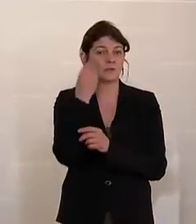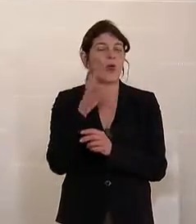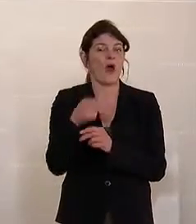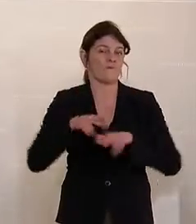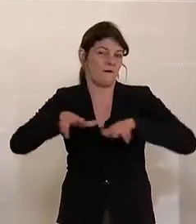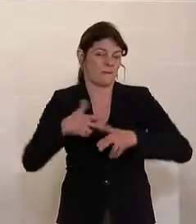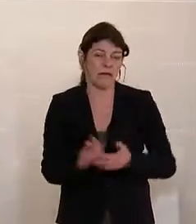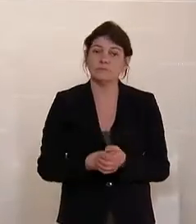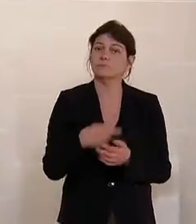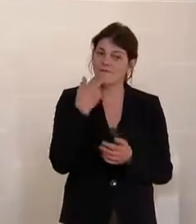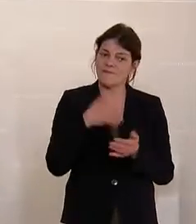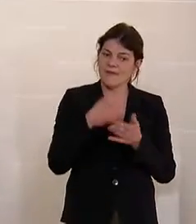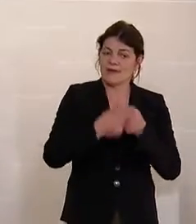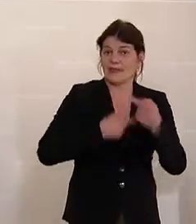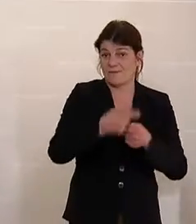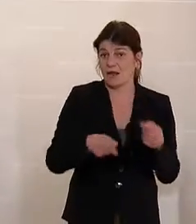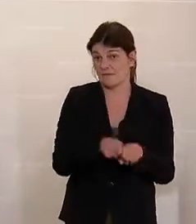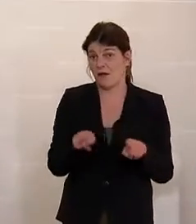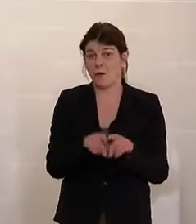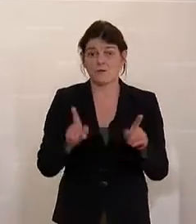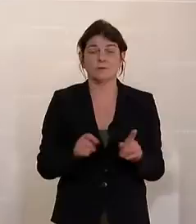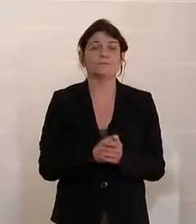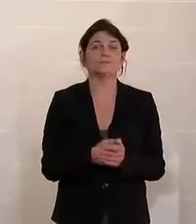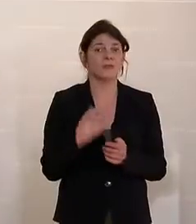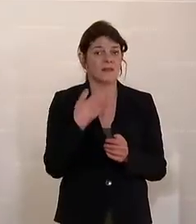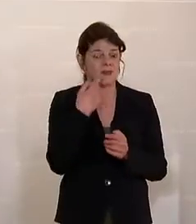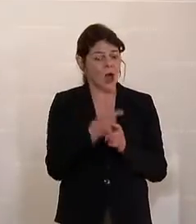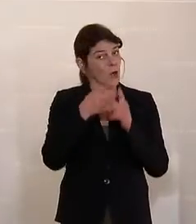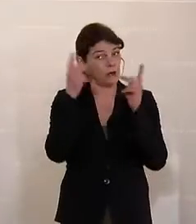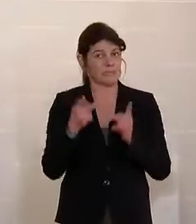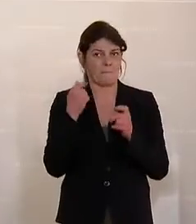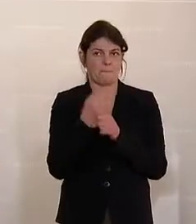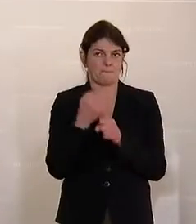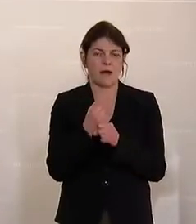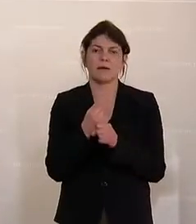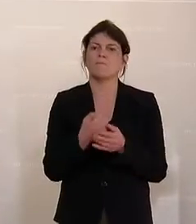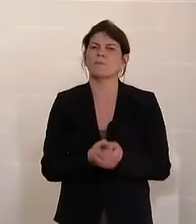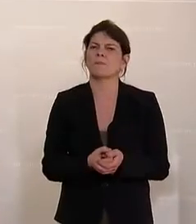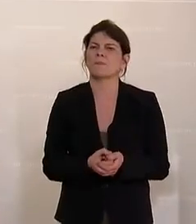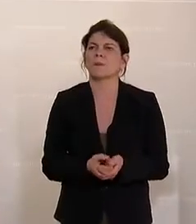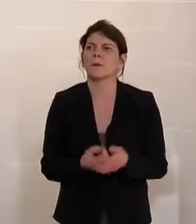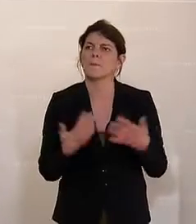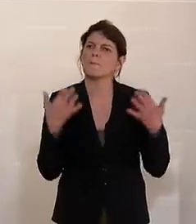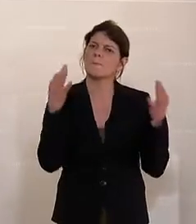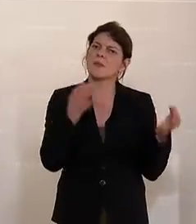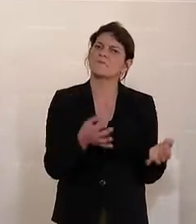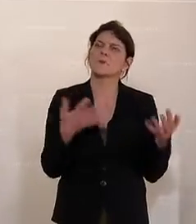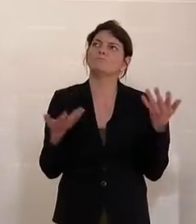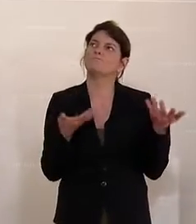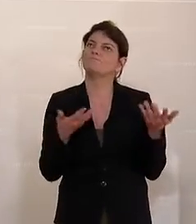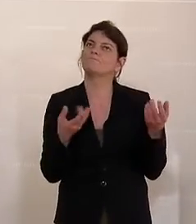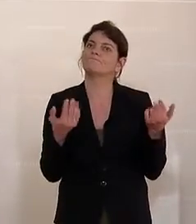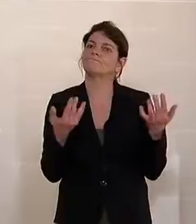wir weiterentwickeln werden. Da sind wir dran, ein Konzept zu erarbeiten für sozusagen